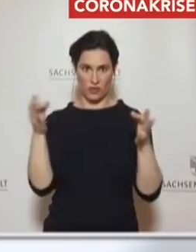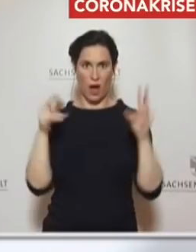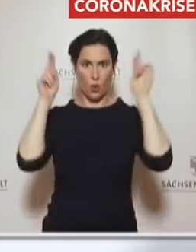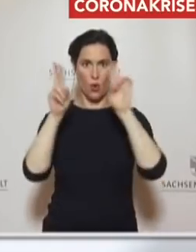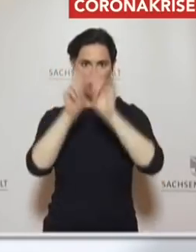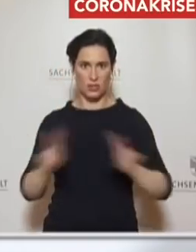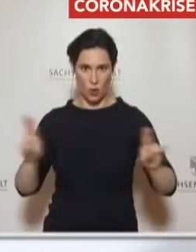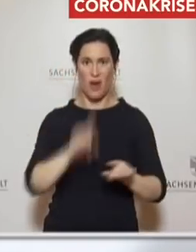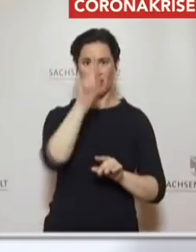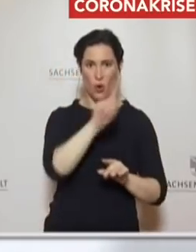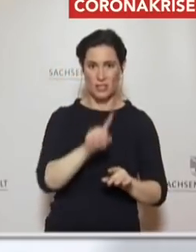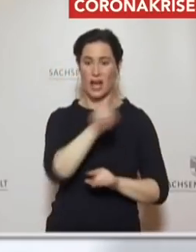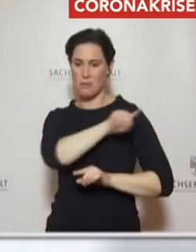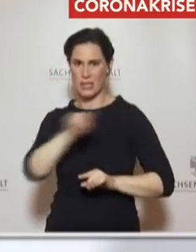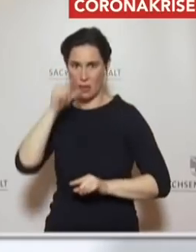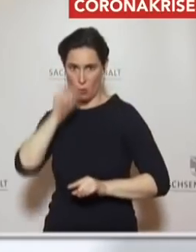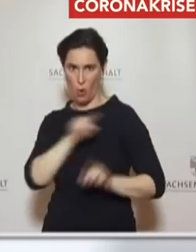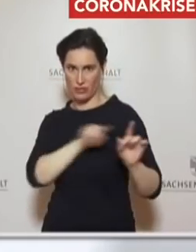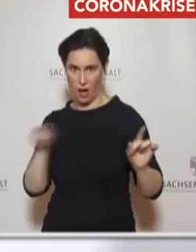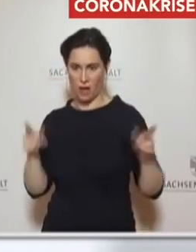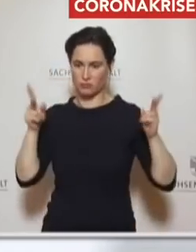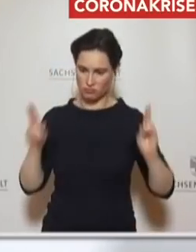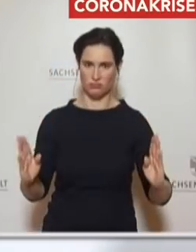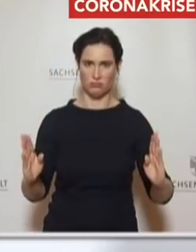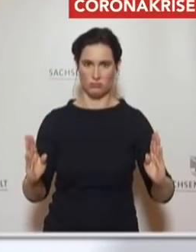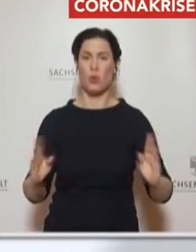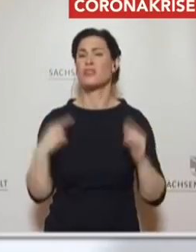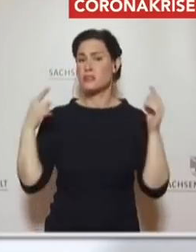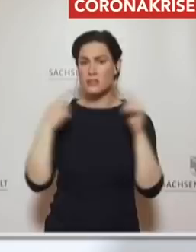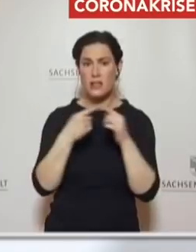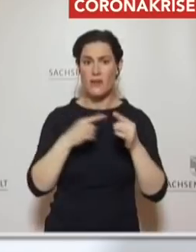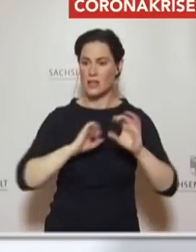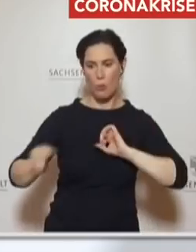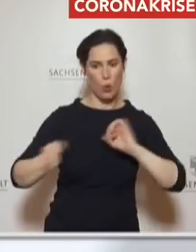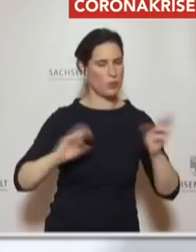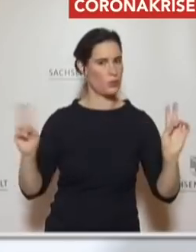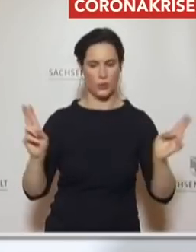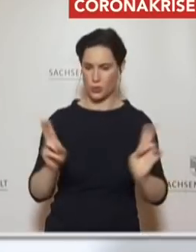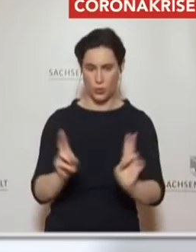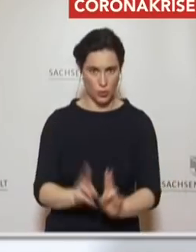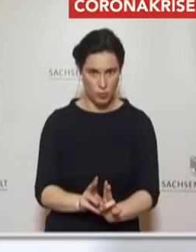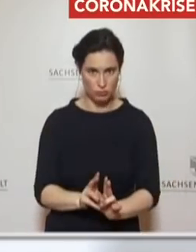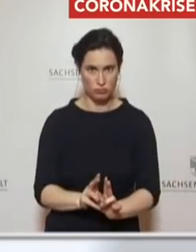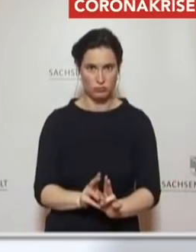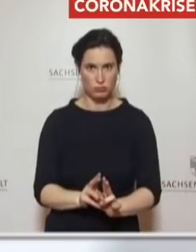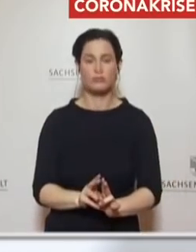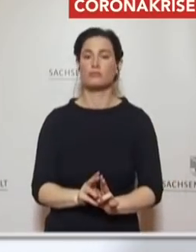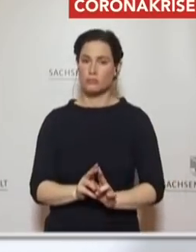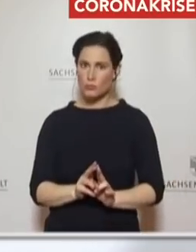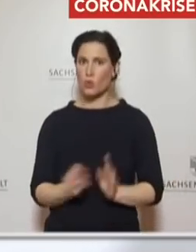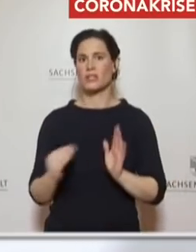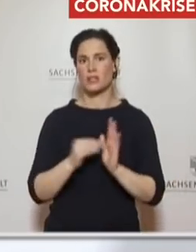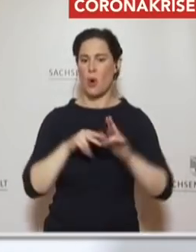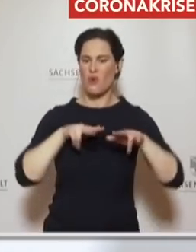zu organisieren, mit dem klaren Stichwort, dass wir möglichst Mobilität entsprechend auch einschränken und auch